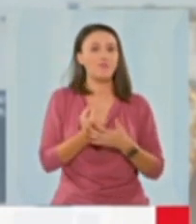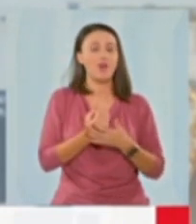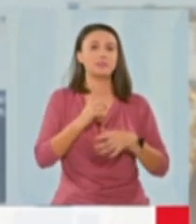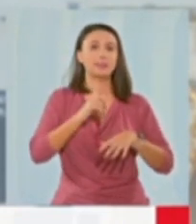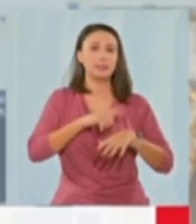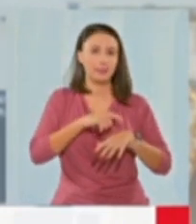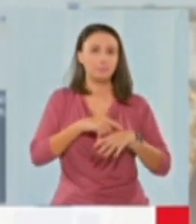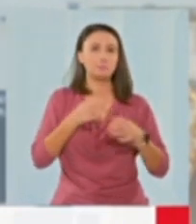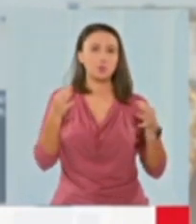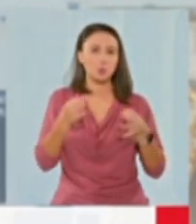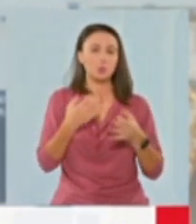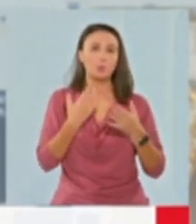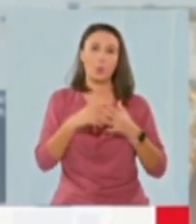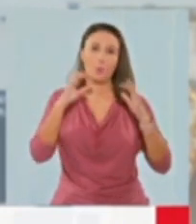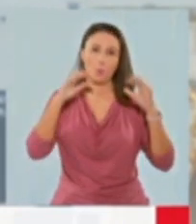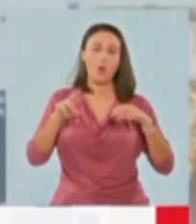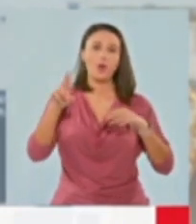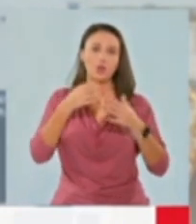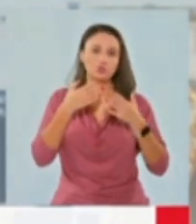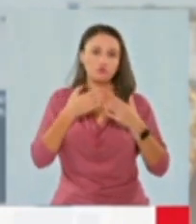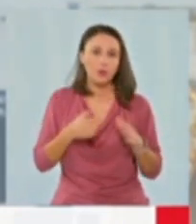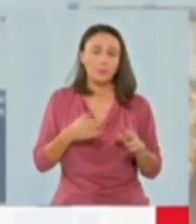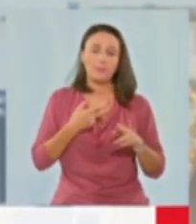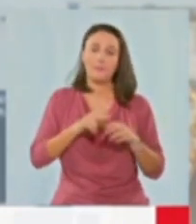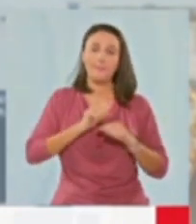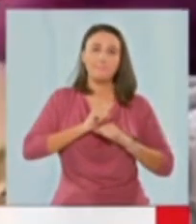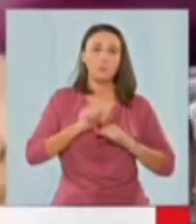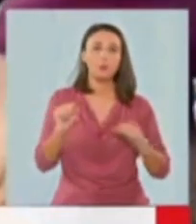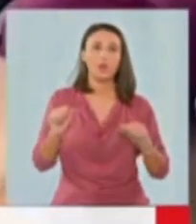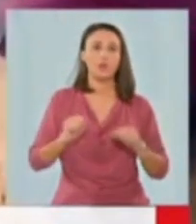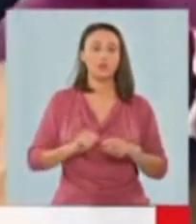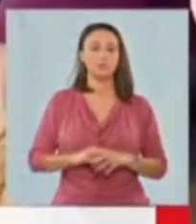întrucât ploile vor reîncepe și vor fi și mai puternice.